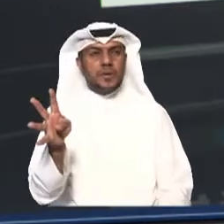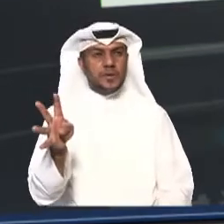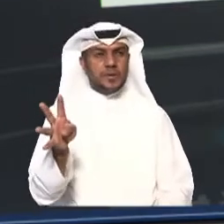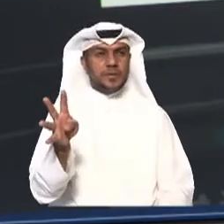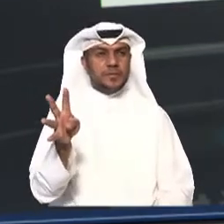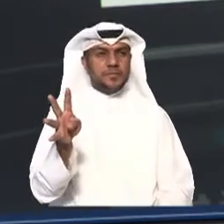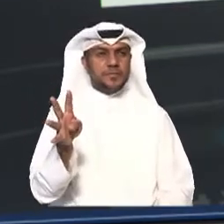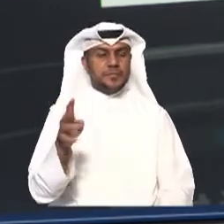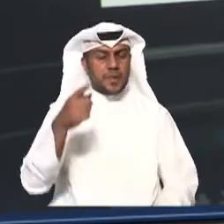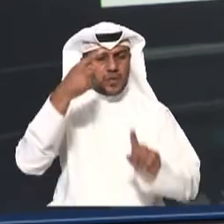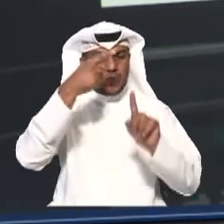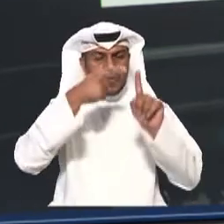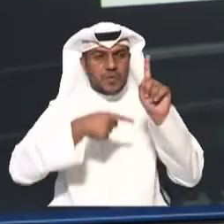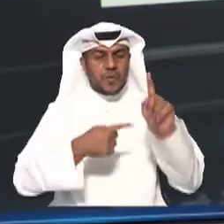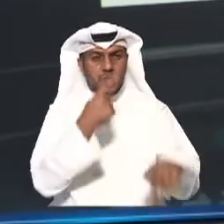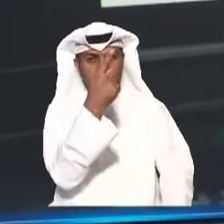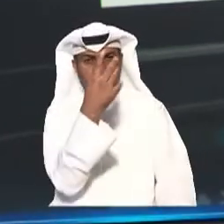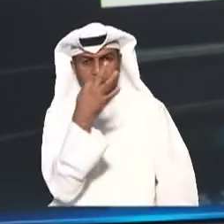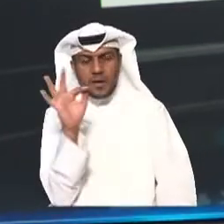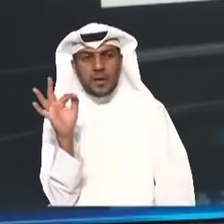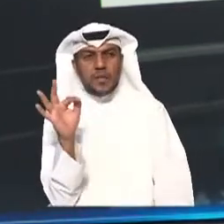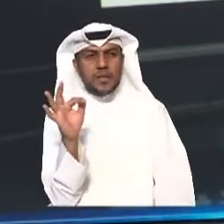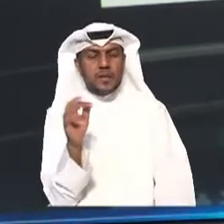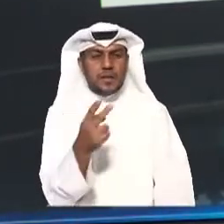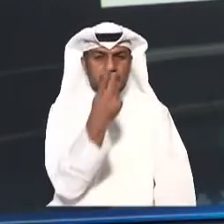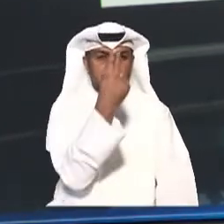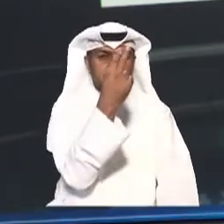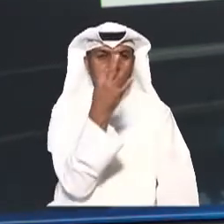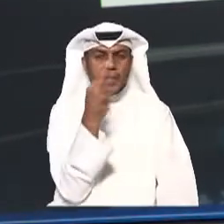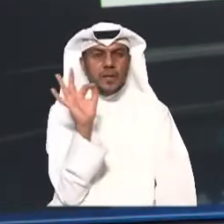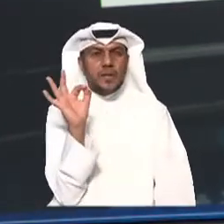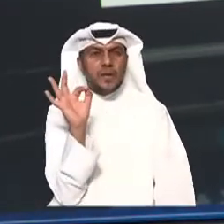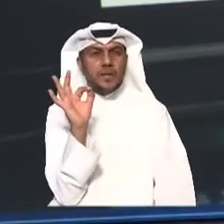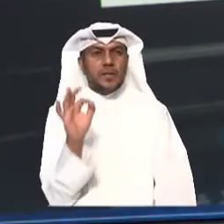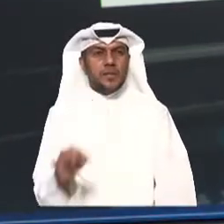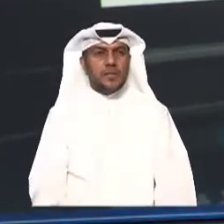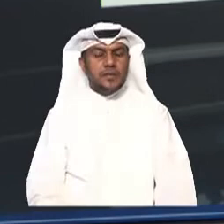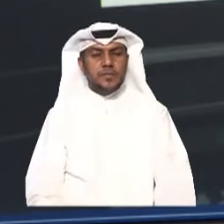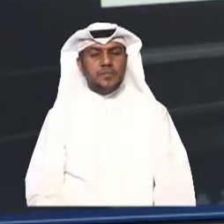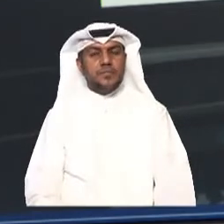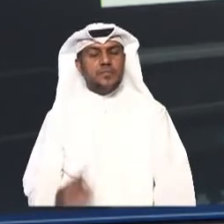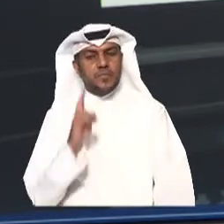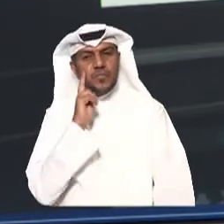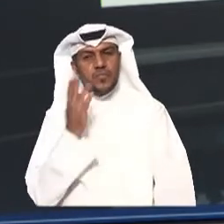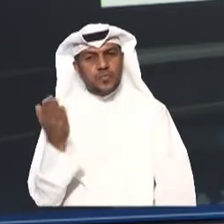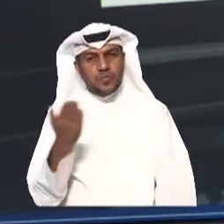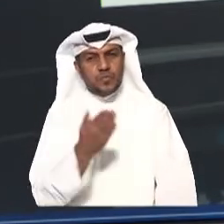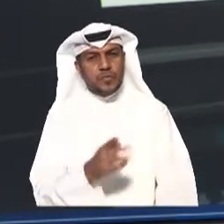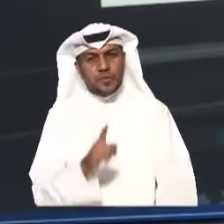بالنسبة للصغرى متفاوتة ما بين 31 إلى 32 درجة مئوية. أعزائي المشاهدين، إلى